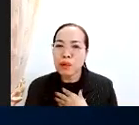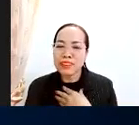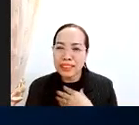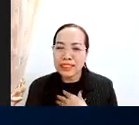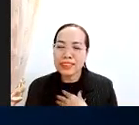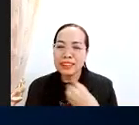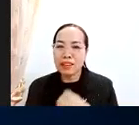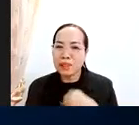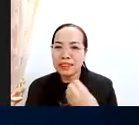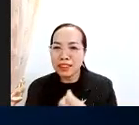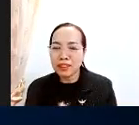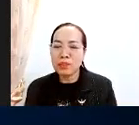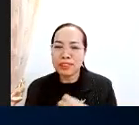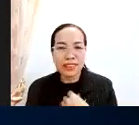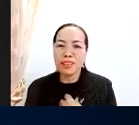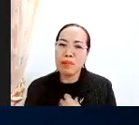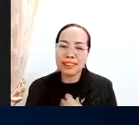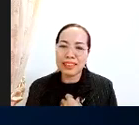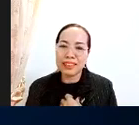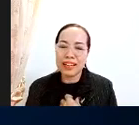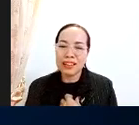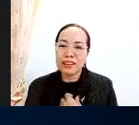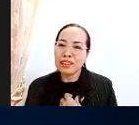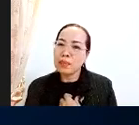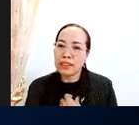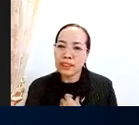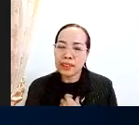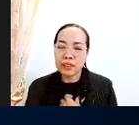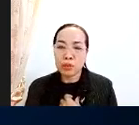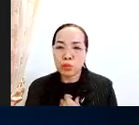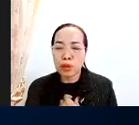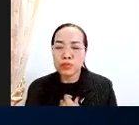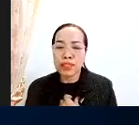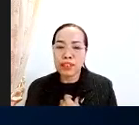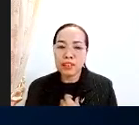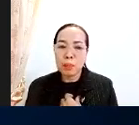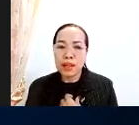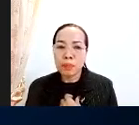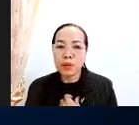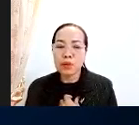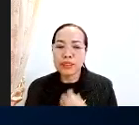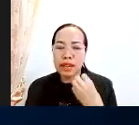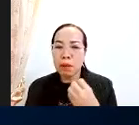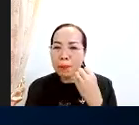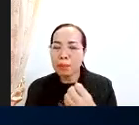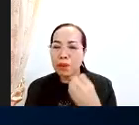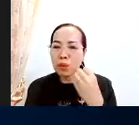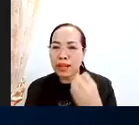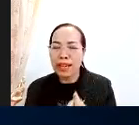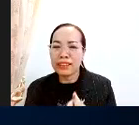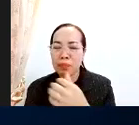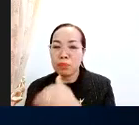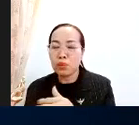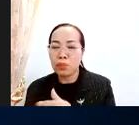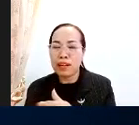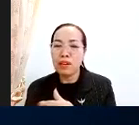mọc này dễ chạy lên nơi khnông để trai đi bàn tê cha cứ miên ta tăng chất một muôn cha plap đô sạc cam mà phep khuôn